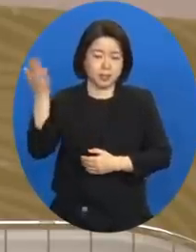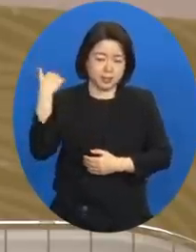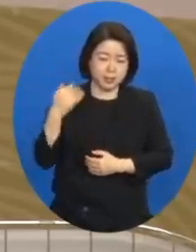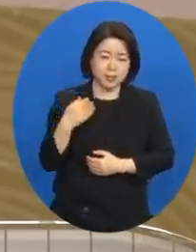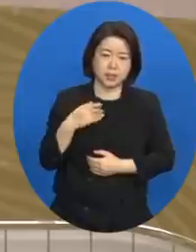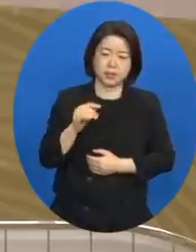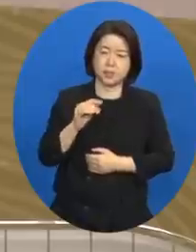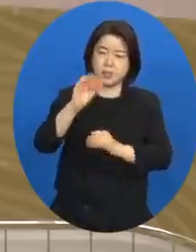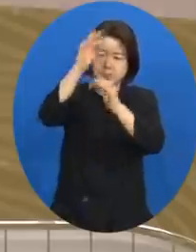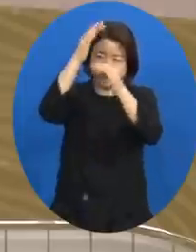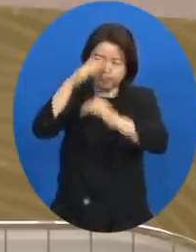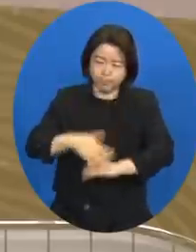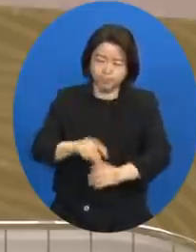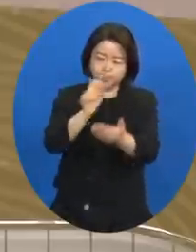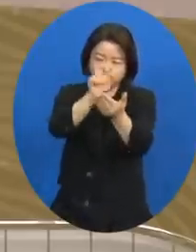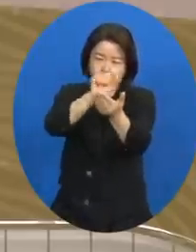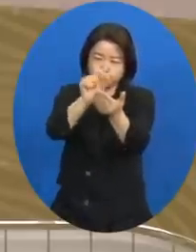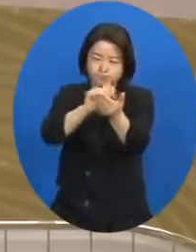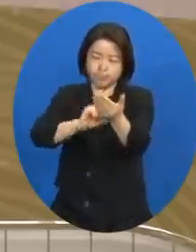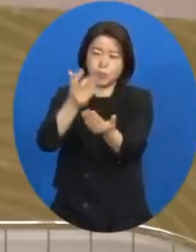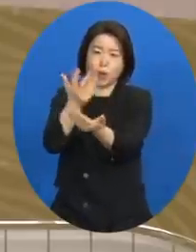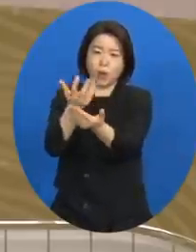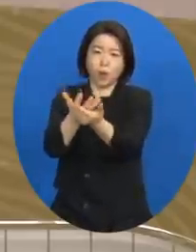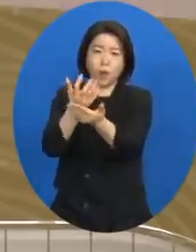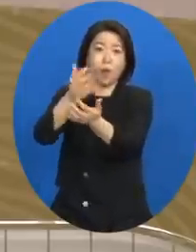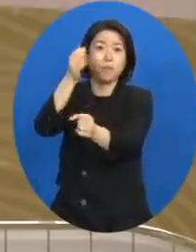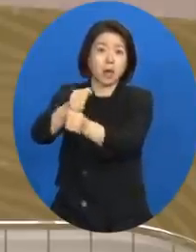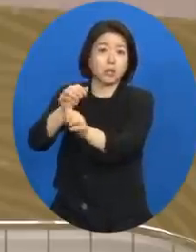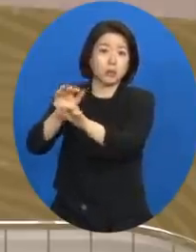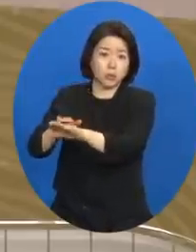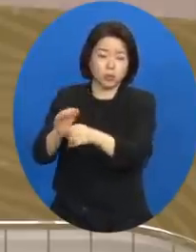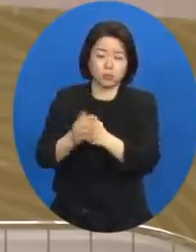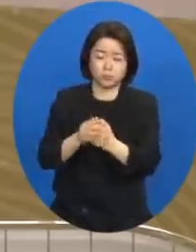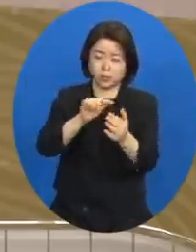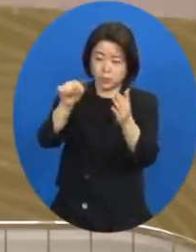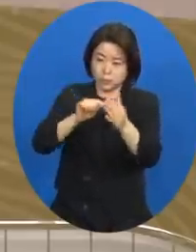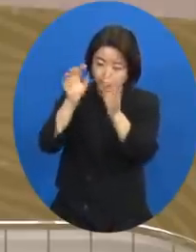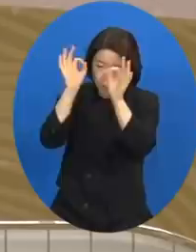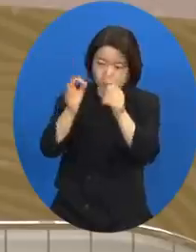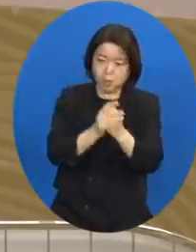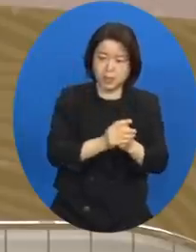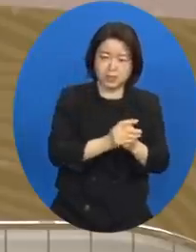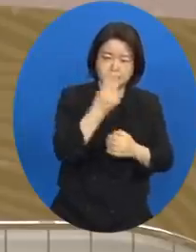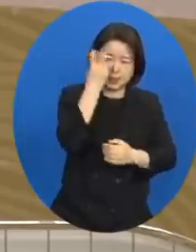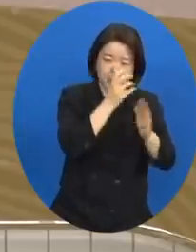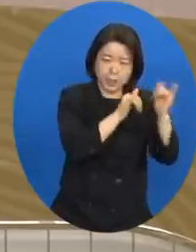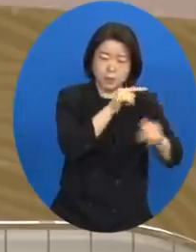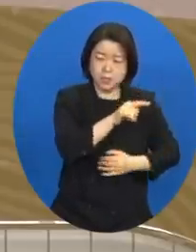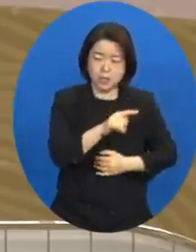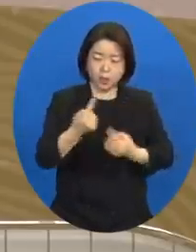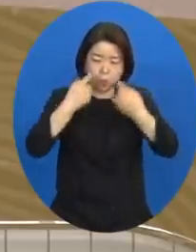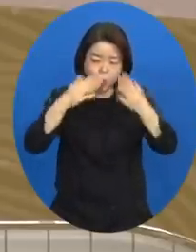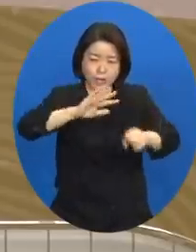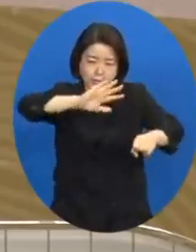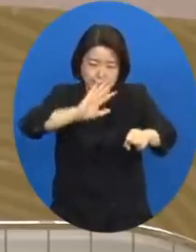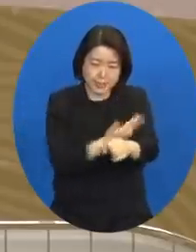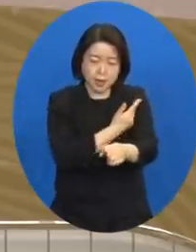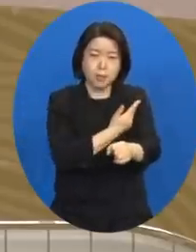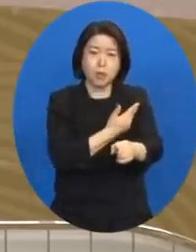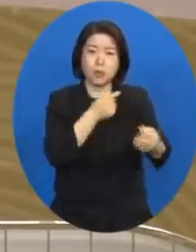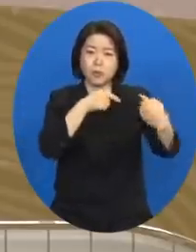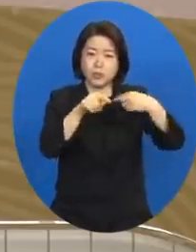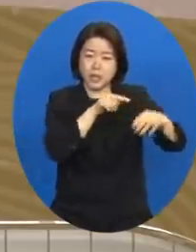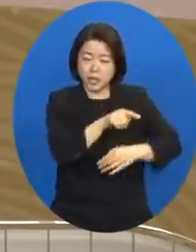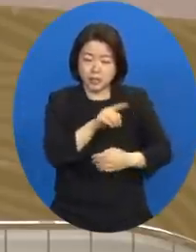다 문서로 작성을 했습니다. 그 문서 속에는 감리사님이 명백하게 잘못 처리했다는